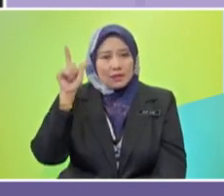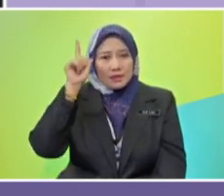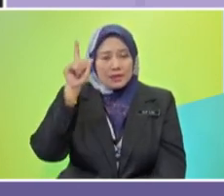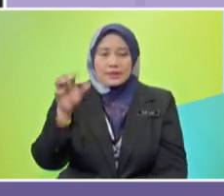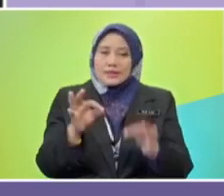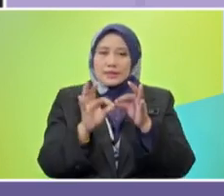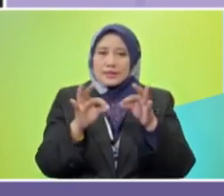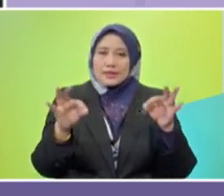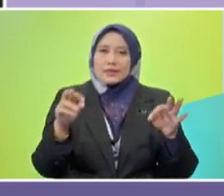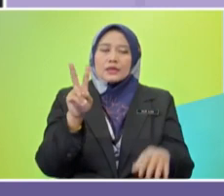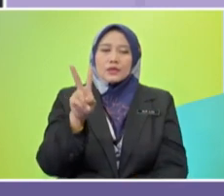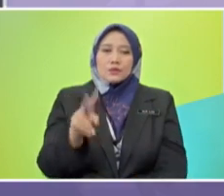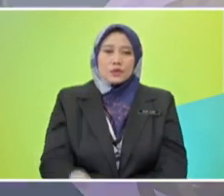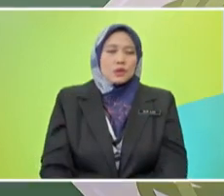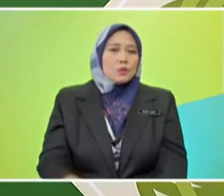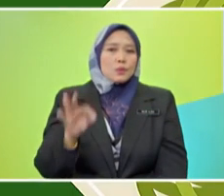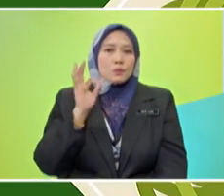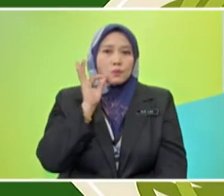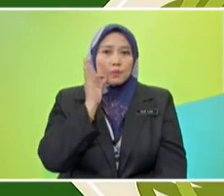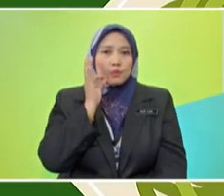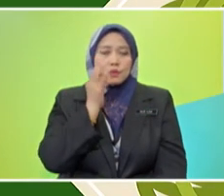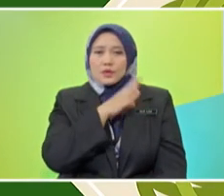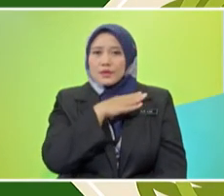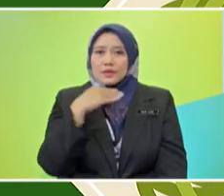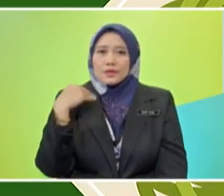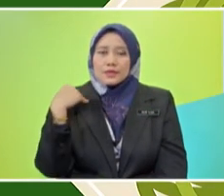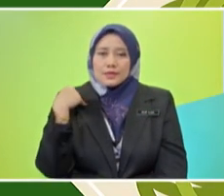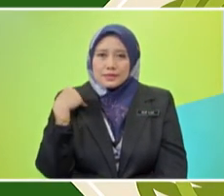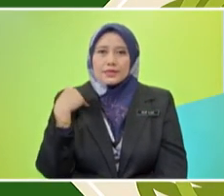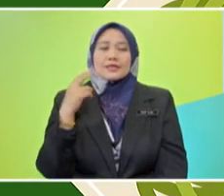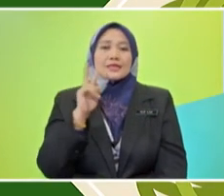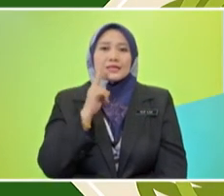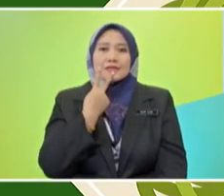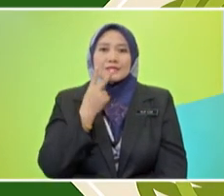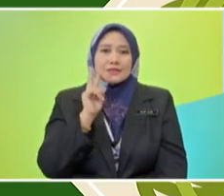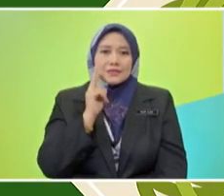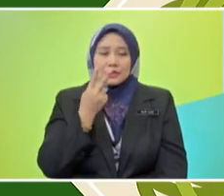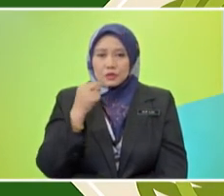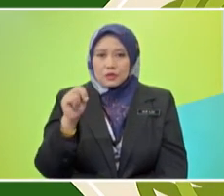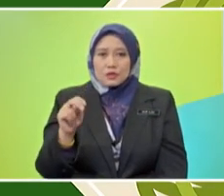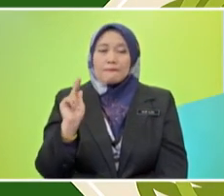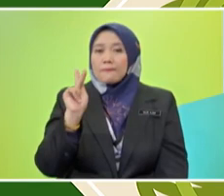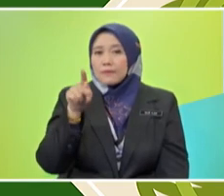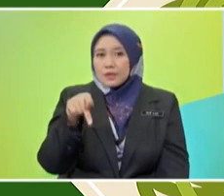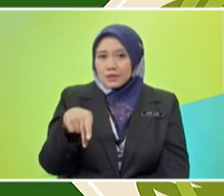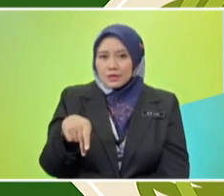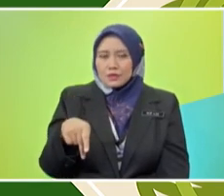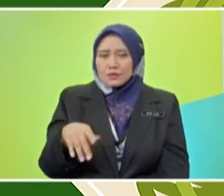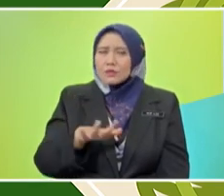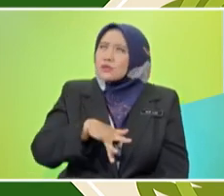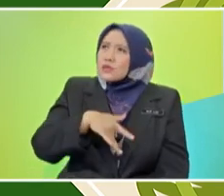kedua. Buah-buahan, buah-buah dan sayur-sayuran perlu. Amni